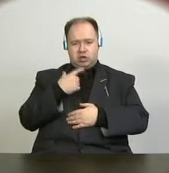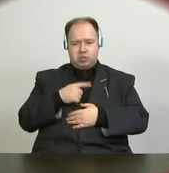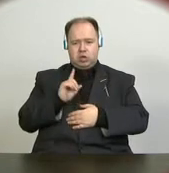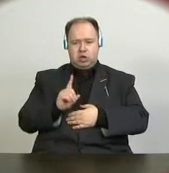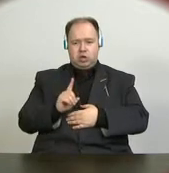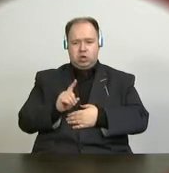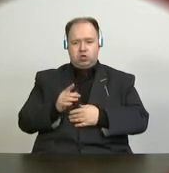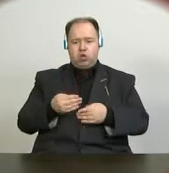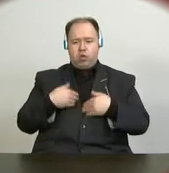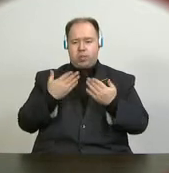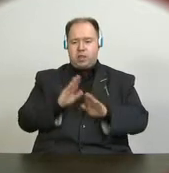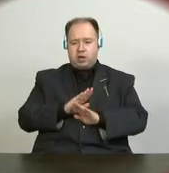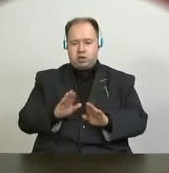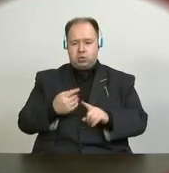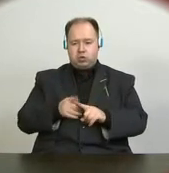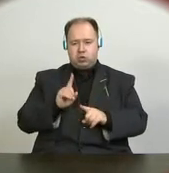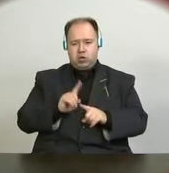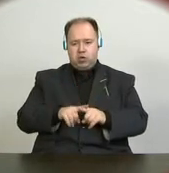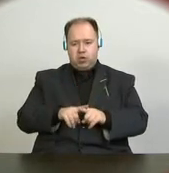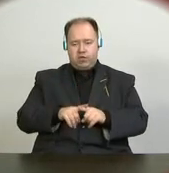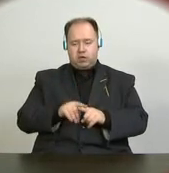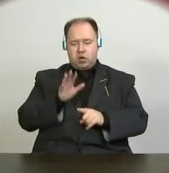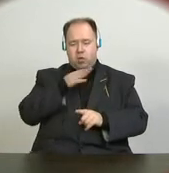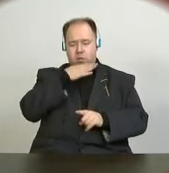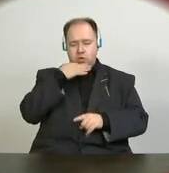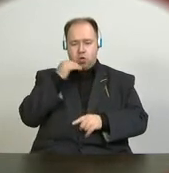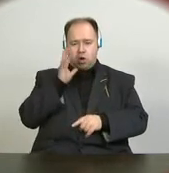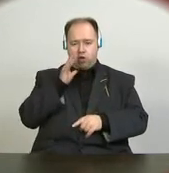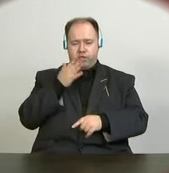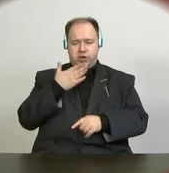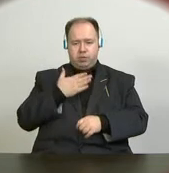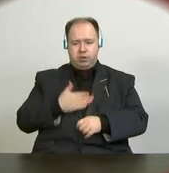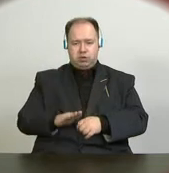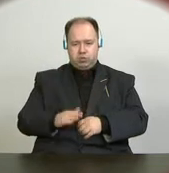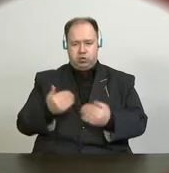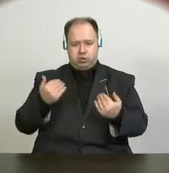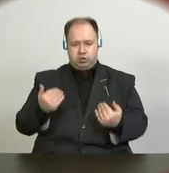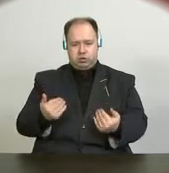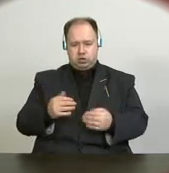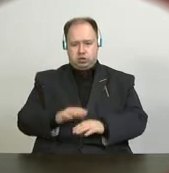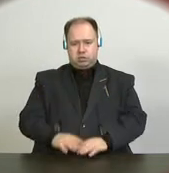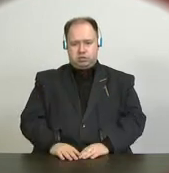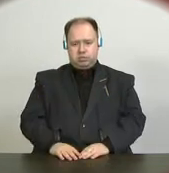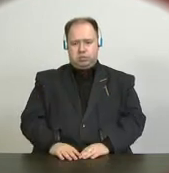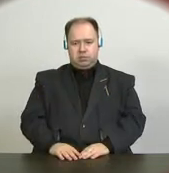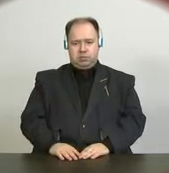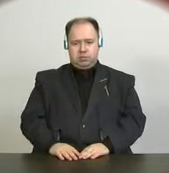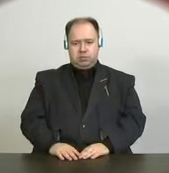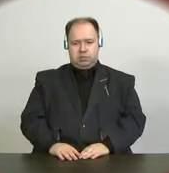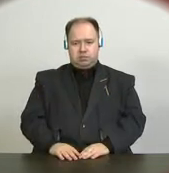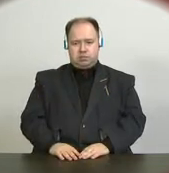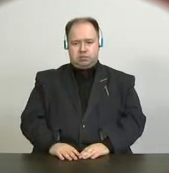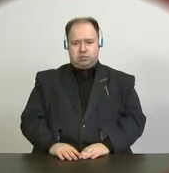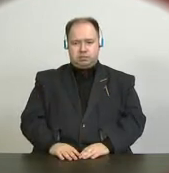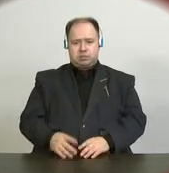рекомендуется в этих очках проводить слишком много времени по крайней мере на данном этапе потому что в